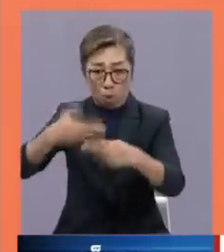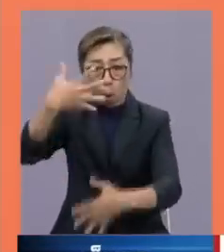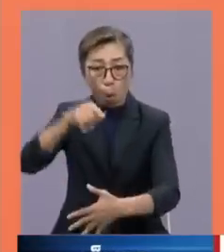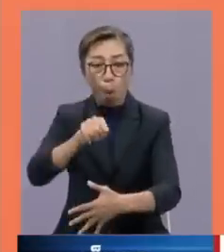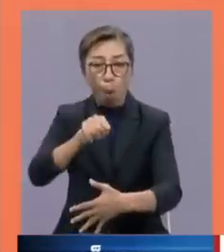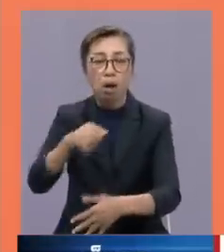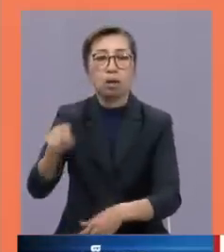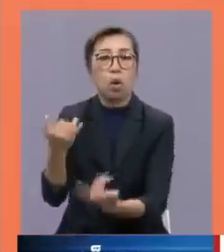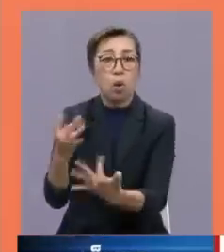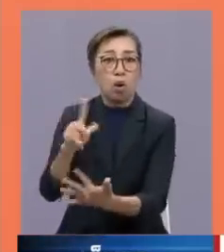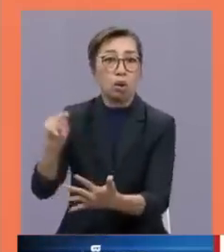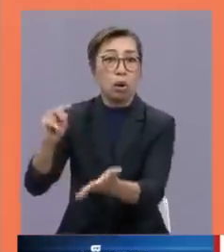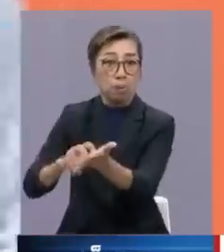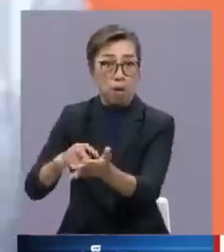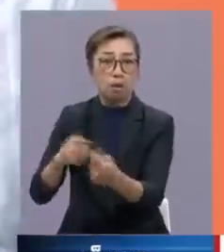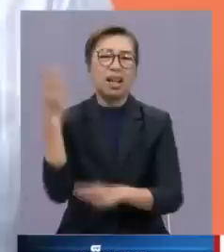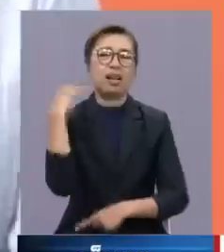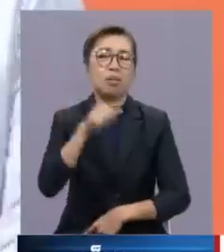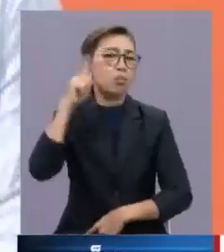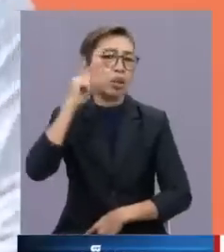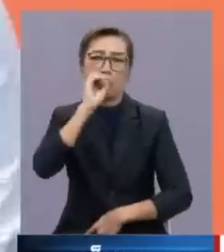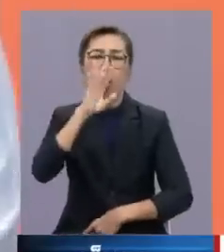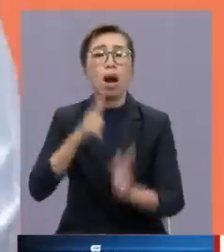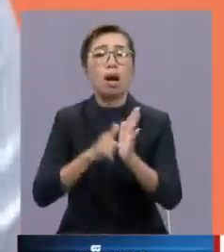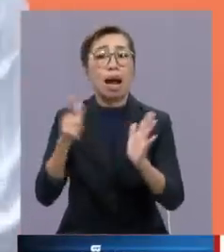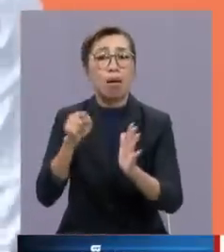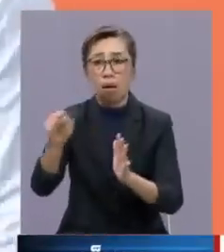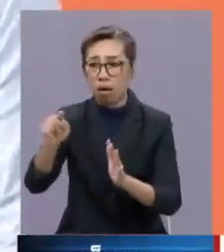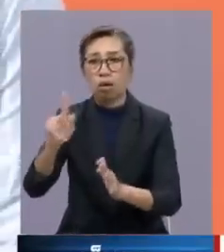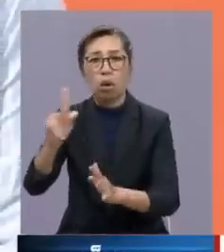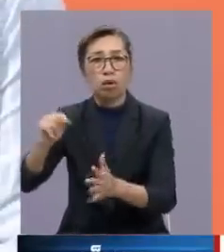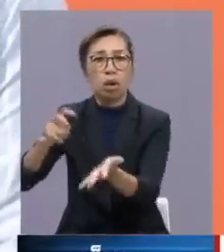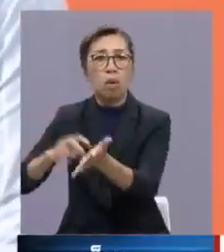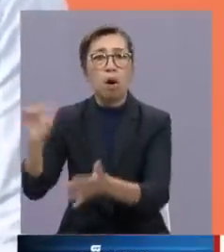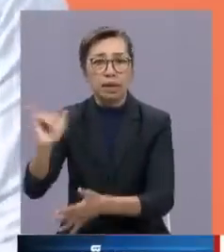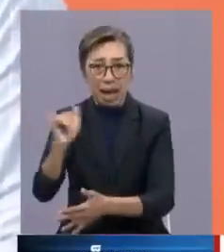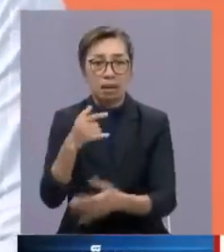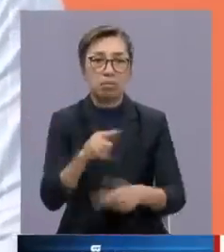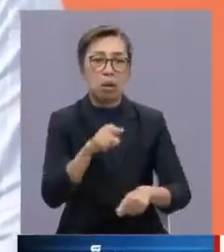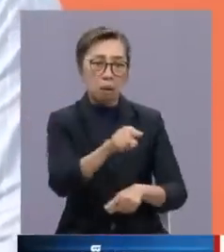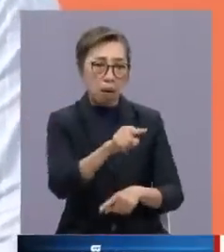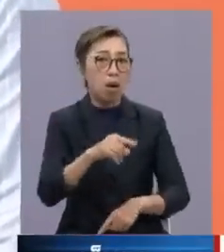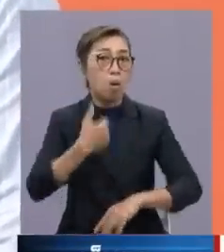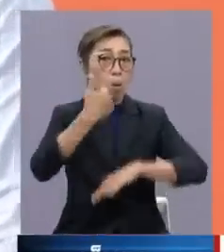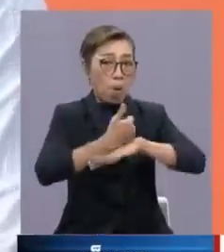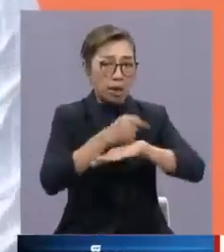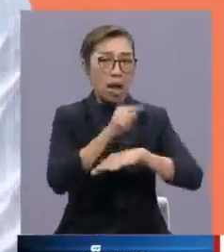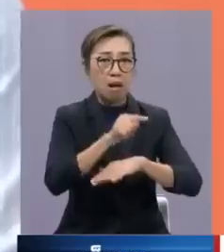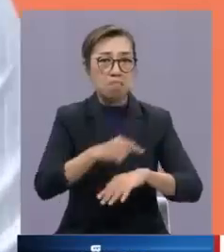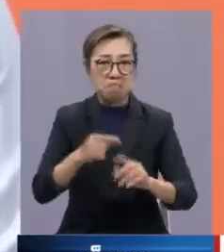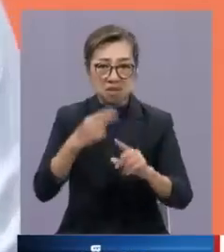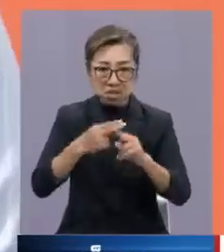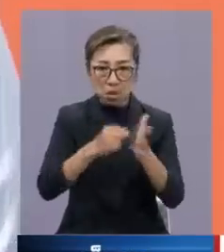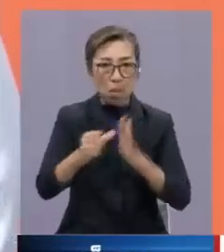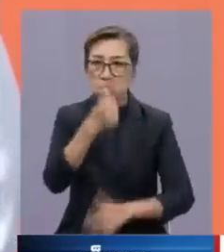ต.รับรองผลข้าราชการระดับสูงของสภาท่านนี้บอกเลยนะครับจำเป็นต้องรอให้เลือกประธานสภา